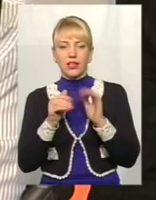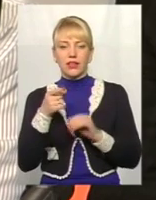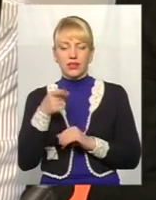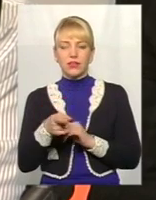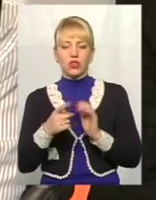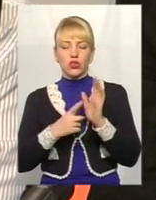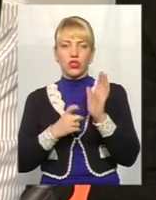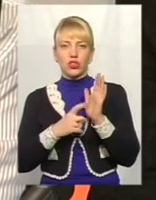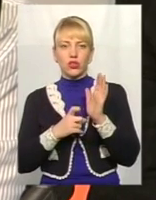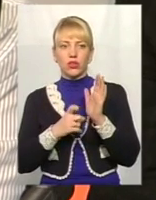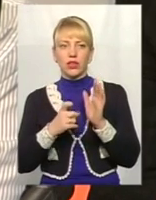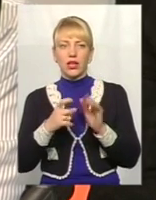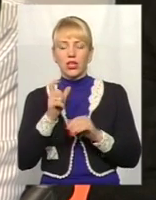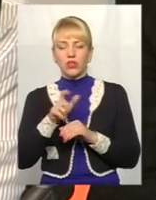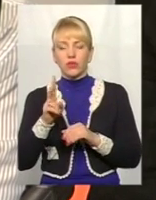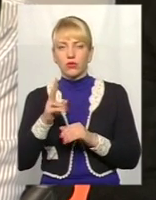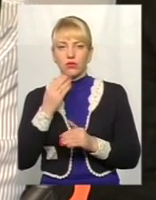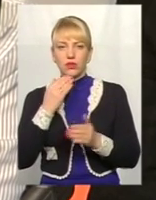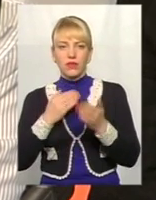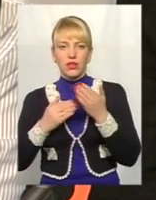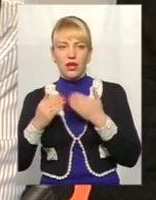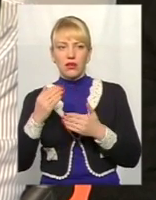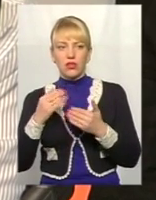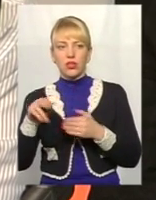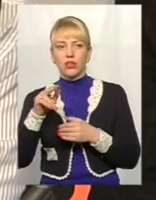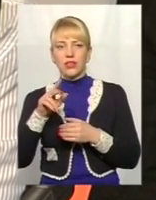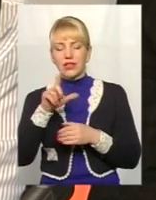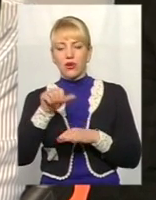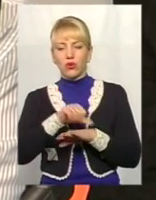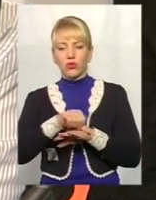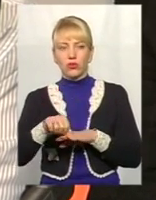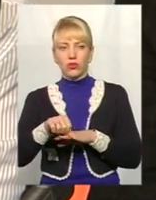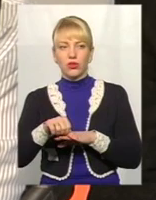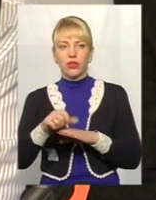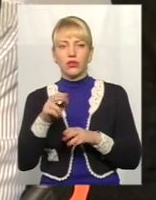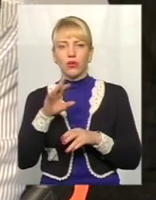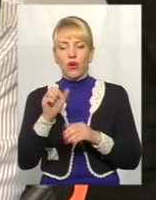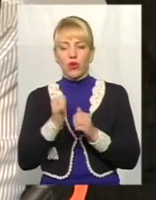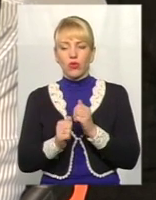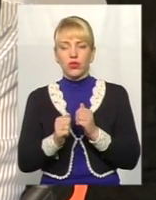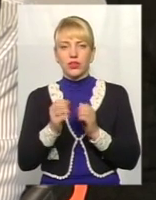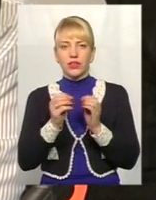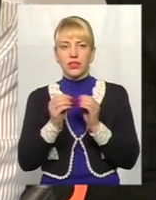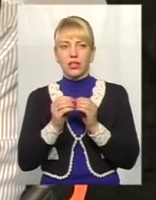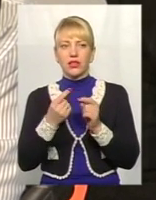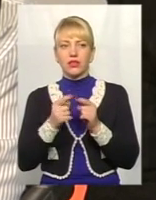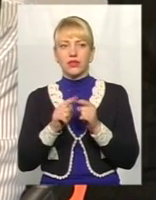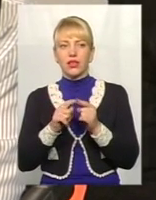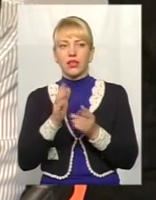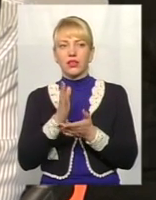1600 чоловік, які звертаються за кордону, то десь кожен десятий – це